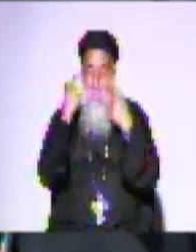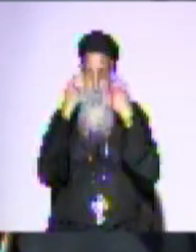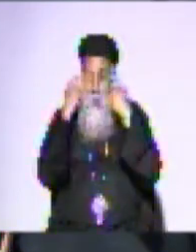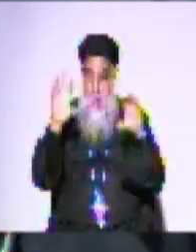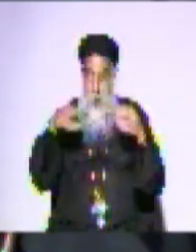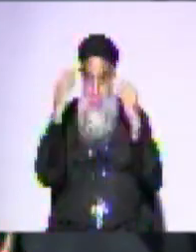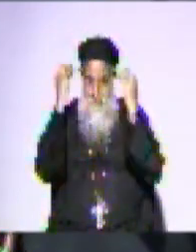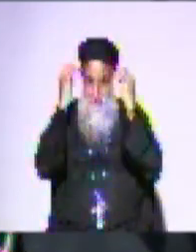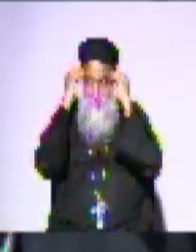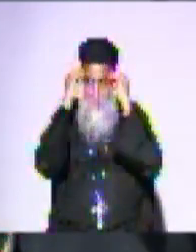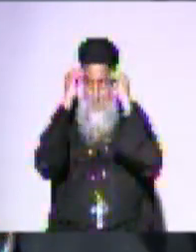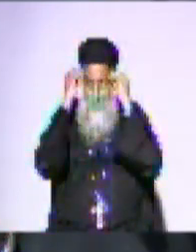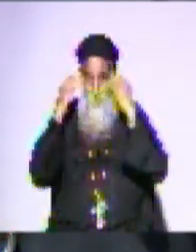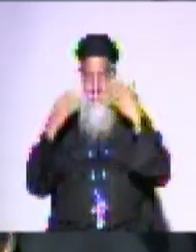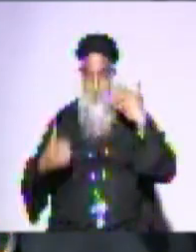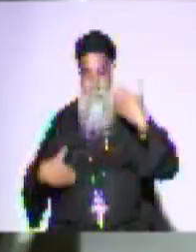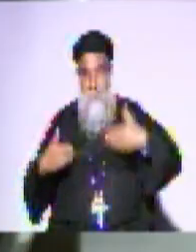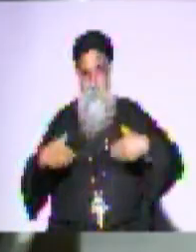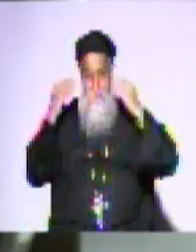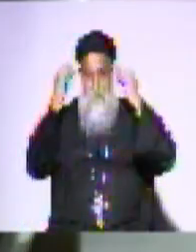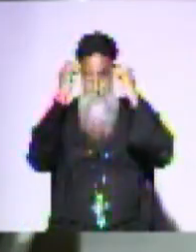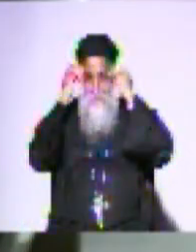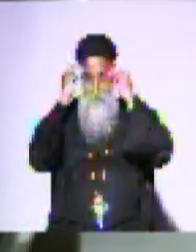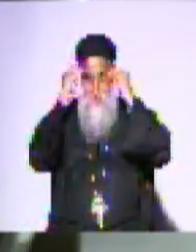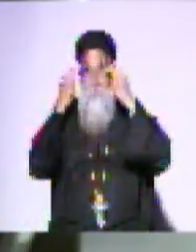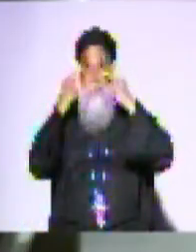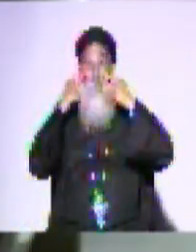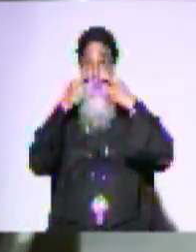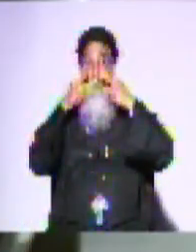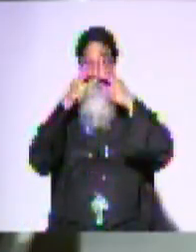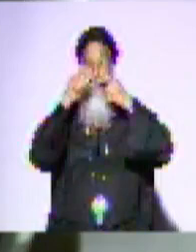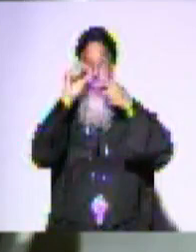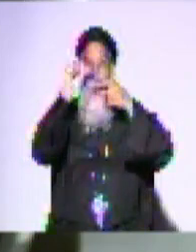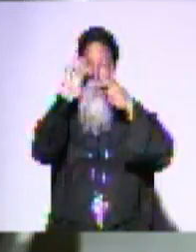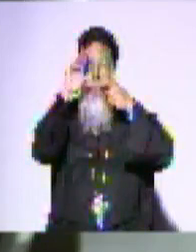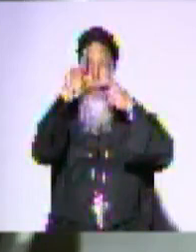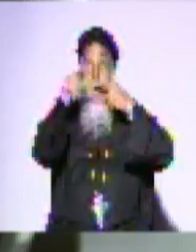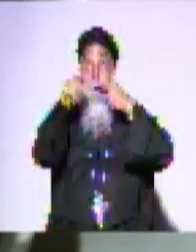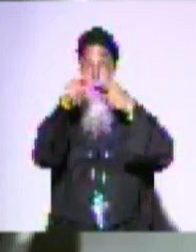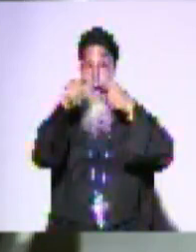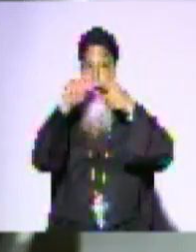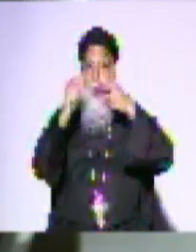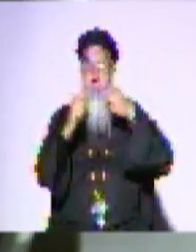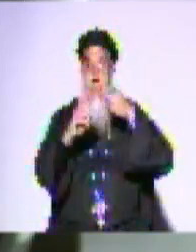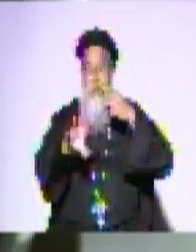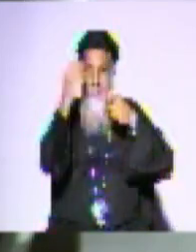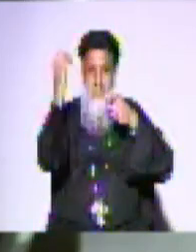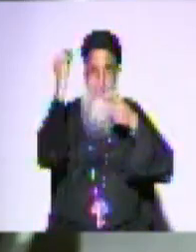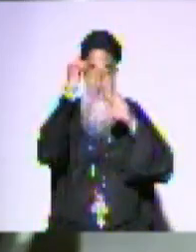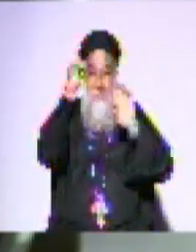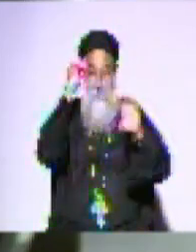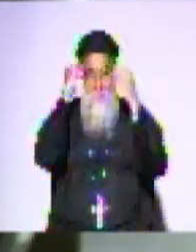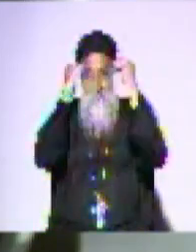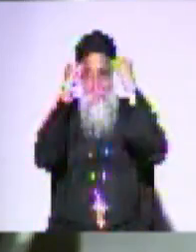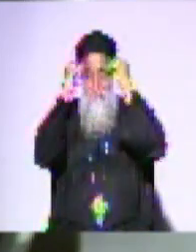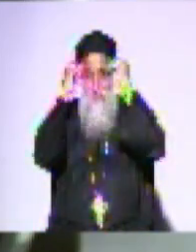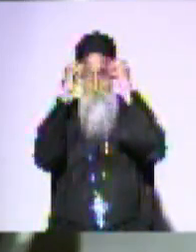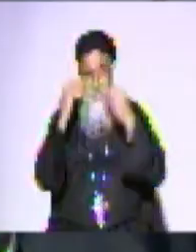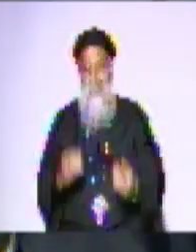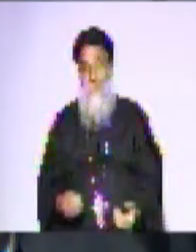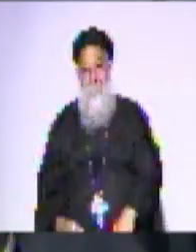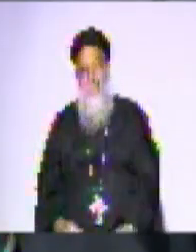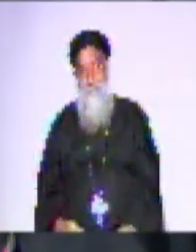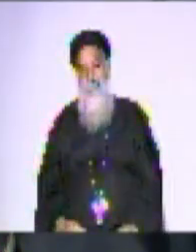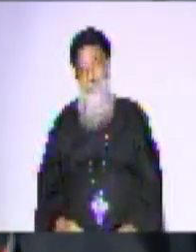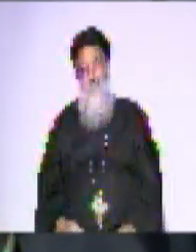طبعا فرحانين طبعا ما هو بيسلط الضوء على الكلام عشان المعنى يصل يعني. سيدنا